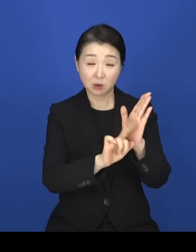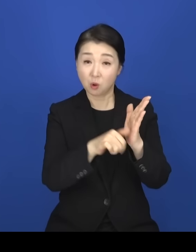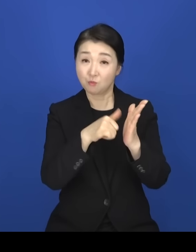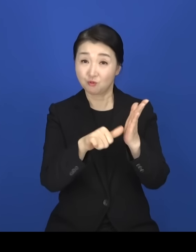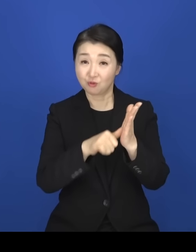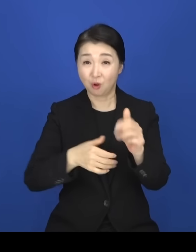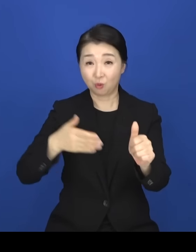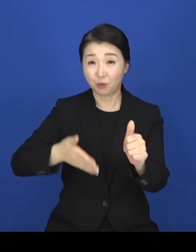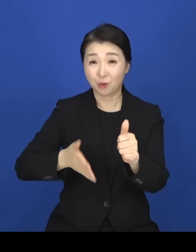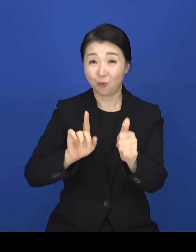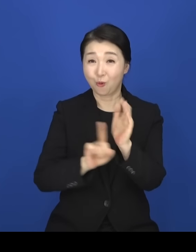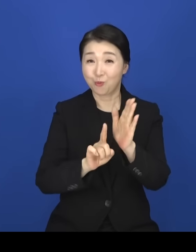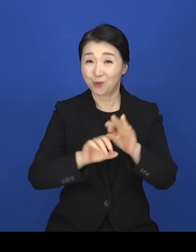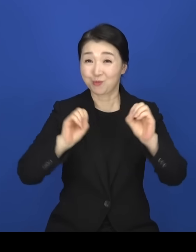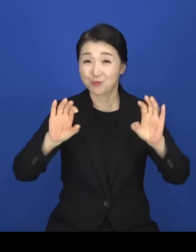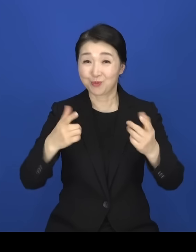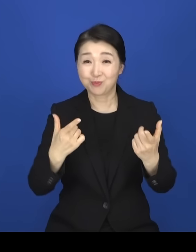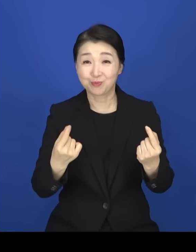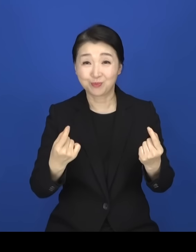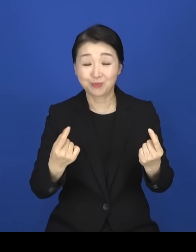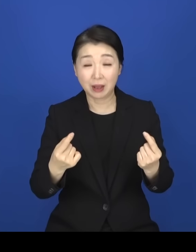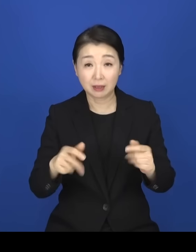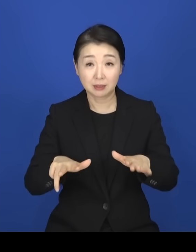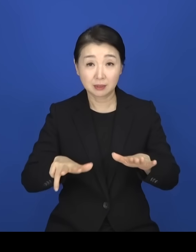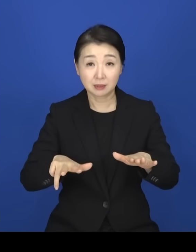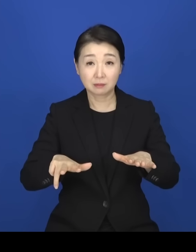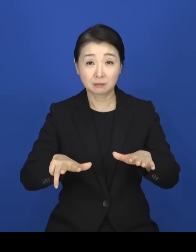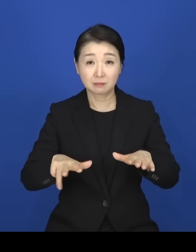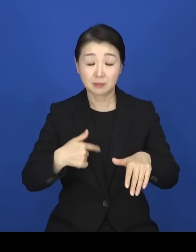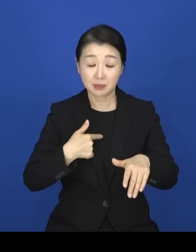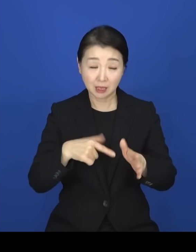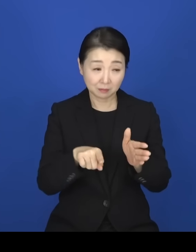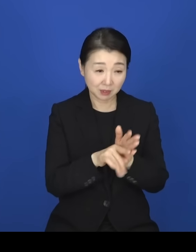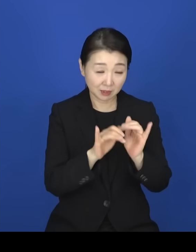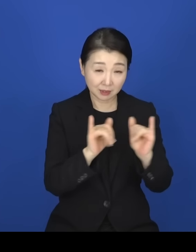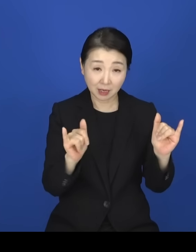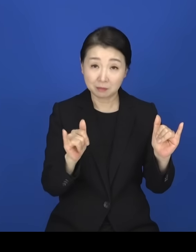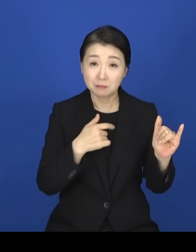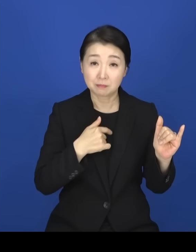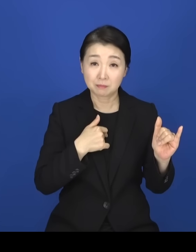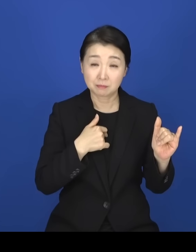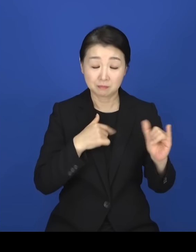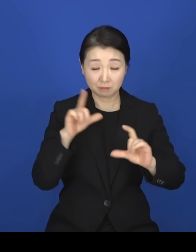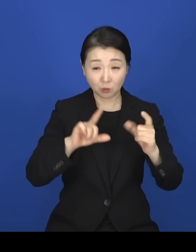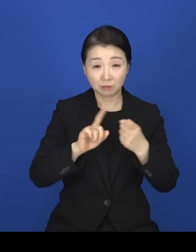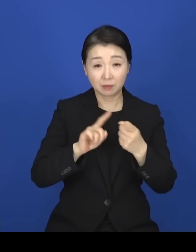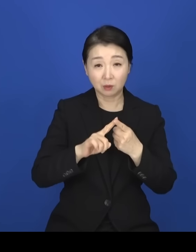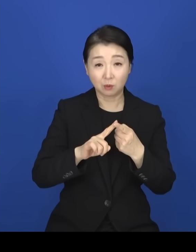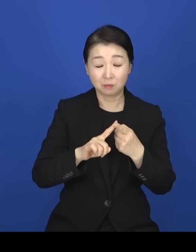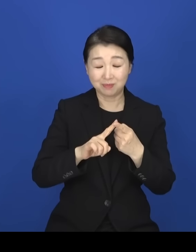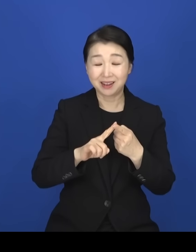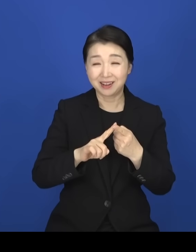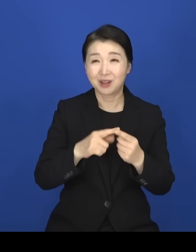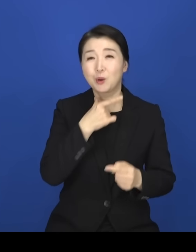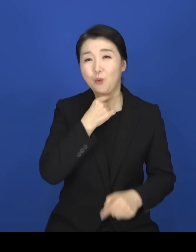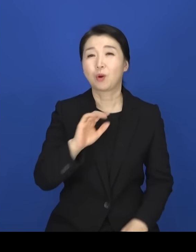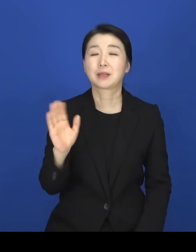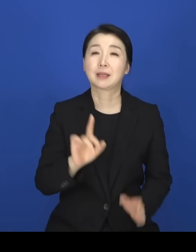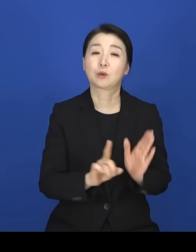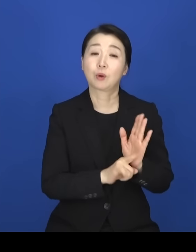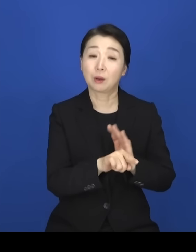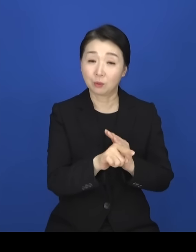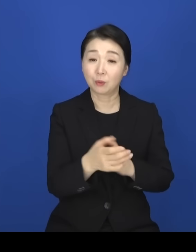권하고 홍보하는 건데 네. 지금 제가 크리스찬 김기리의 모습으로는 하길 원치 않는 네. 그런